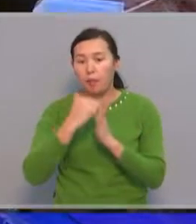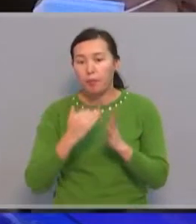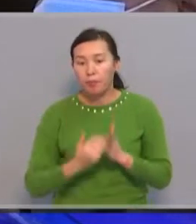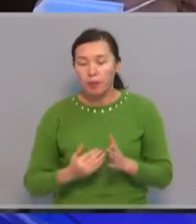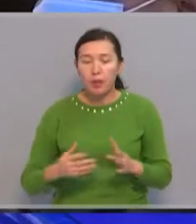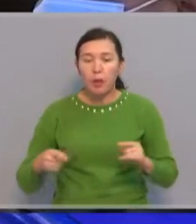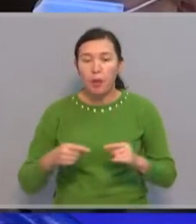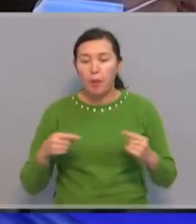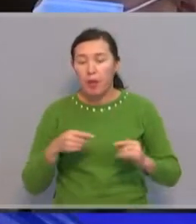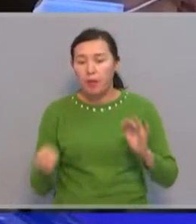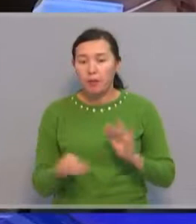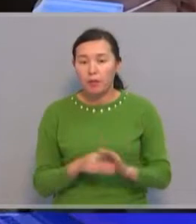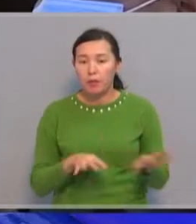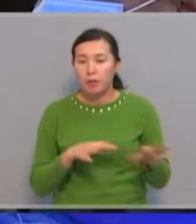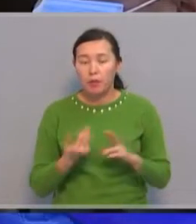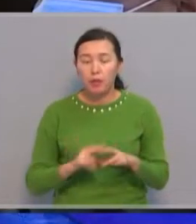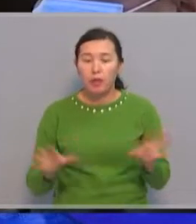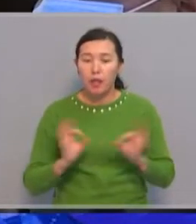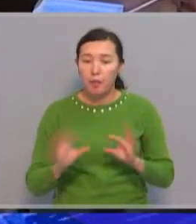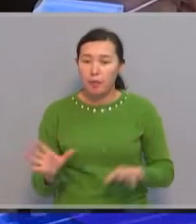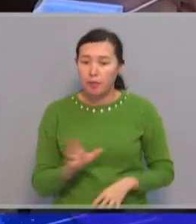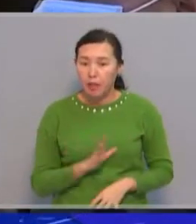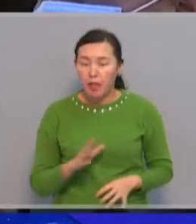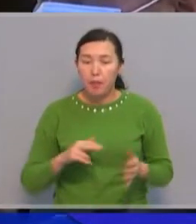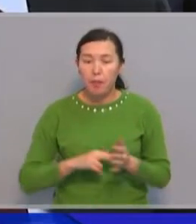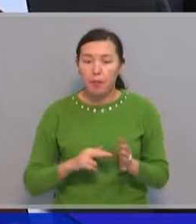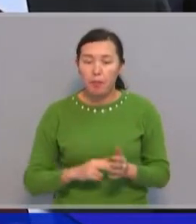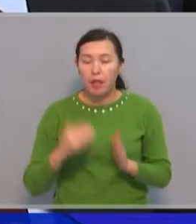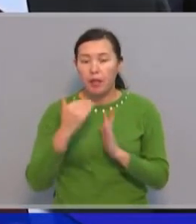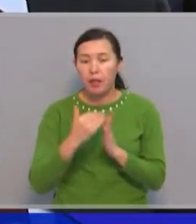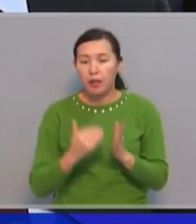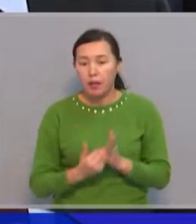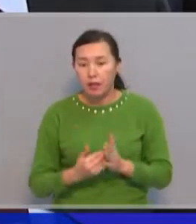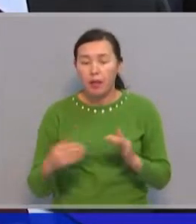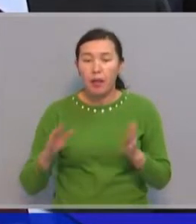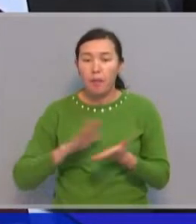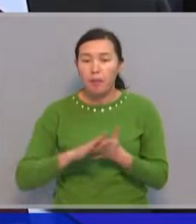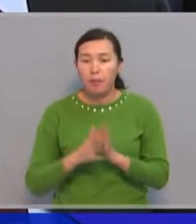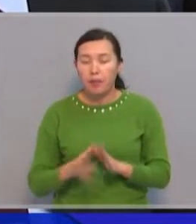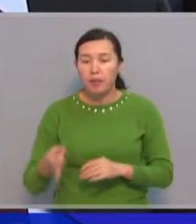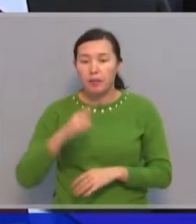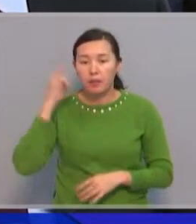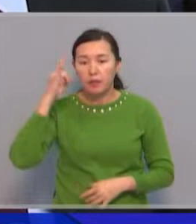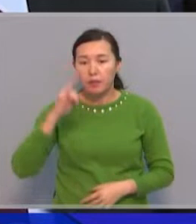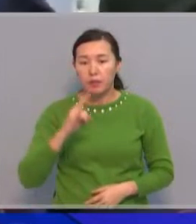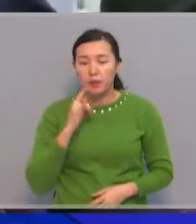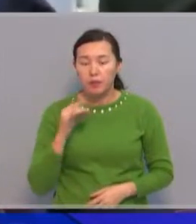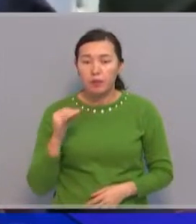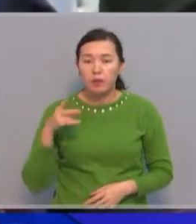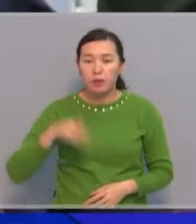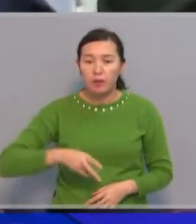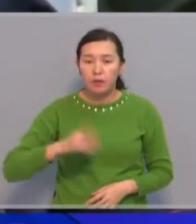сфере противодействия коррупции. Он подробно остановился на проекте концепции антикоррупционной политики Республики Казахстан на